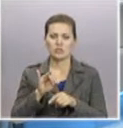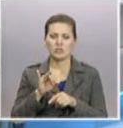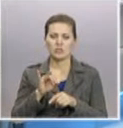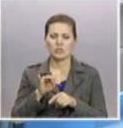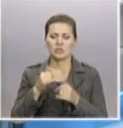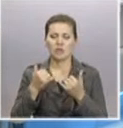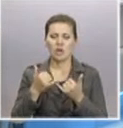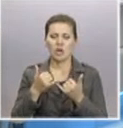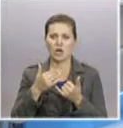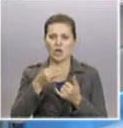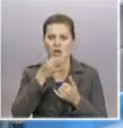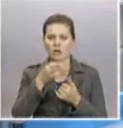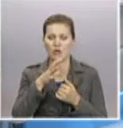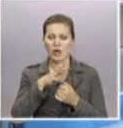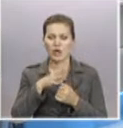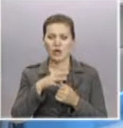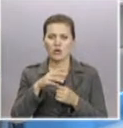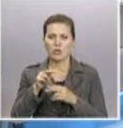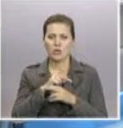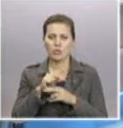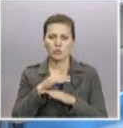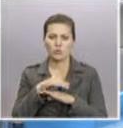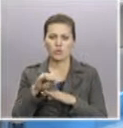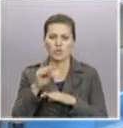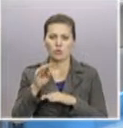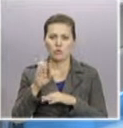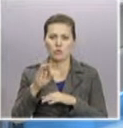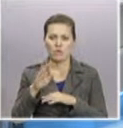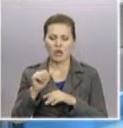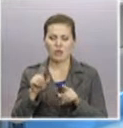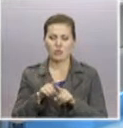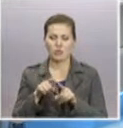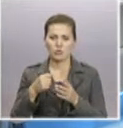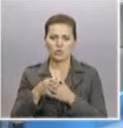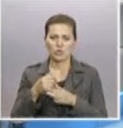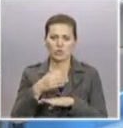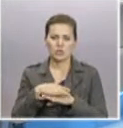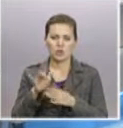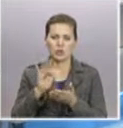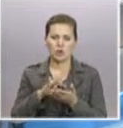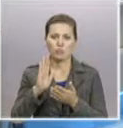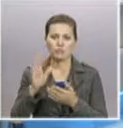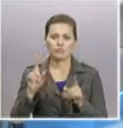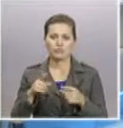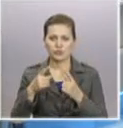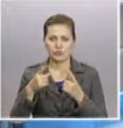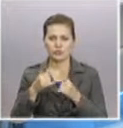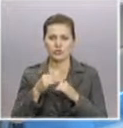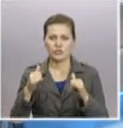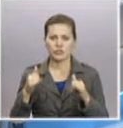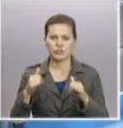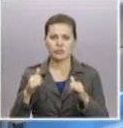Я сейчас только говорил про капитальный ремонт улицы Жандосова. Она тоже до границы города будет реконструирована,